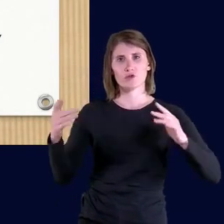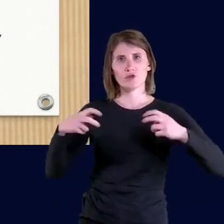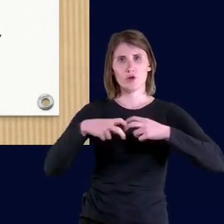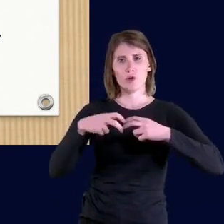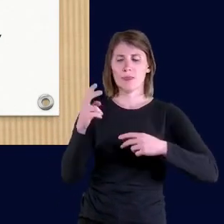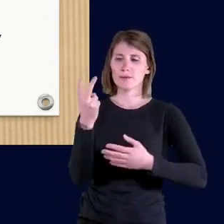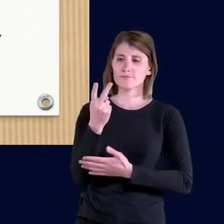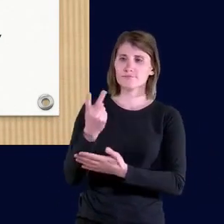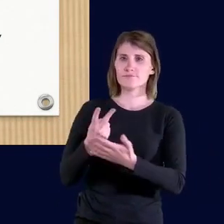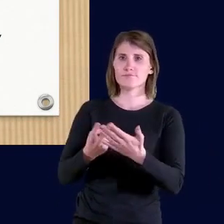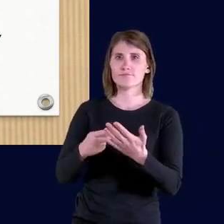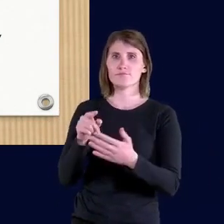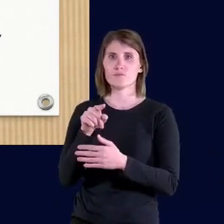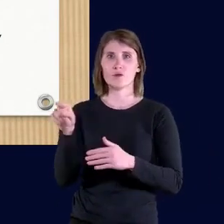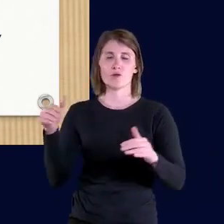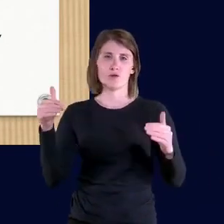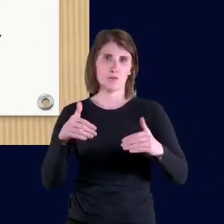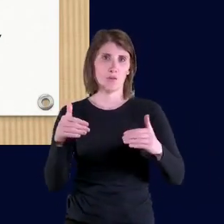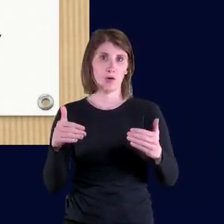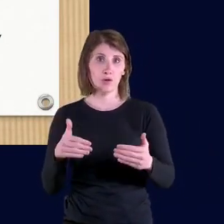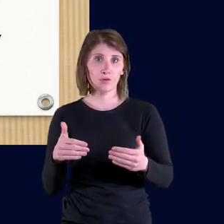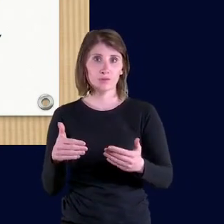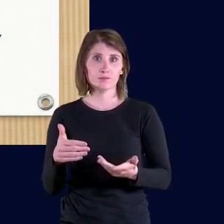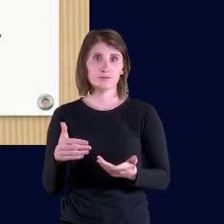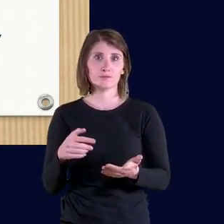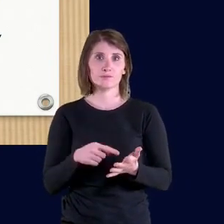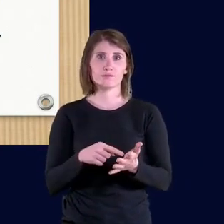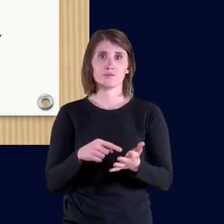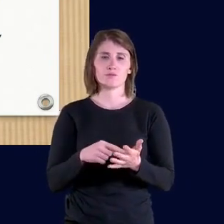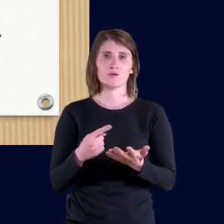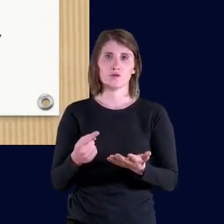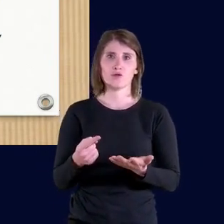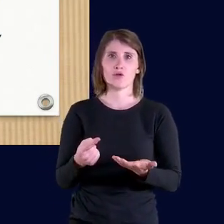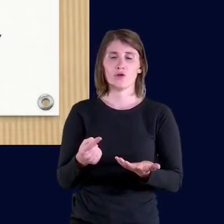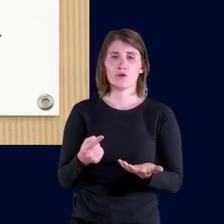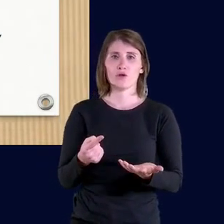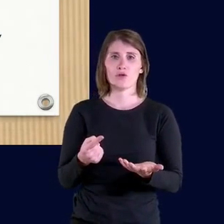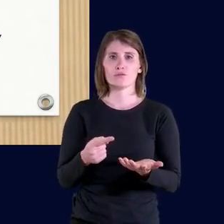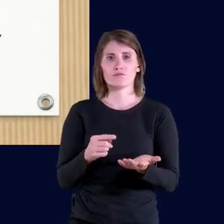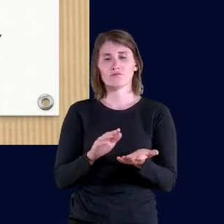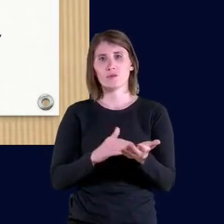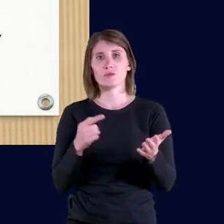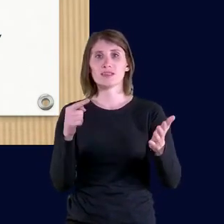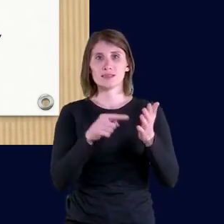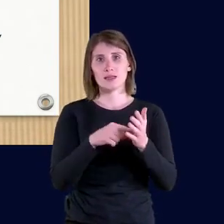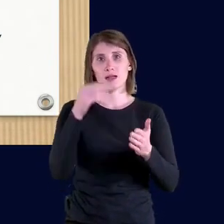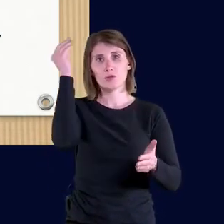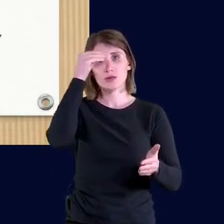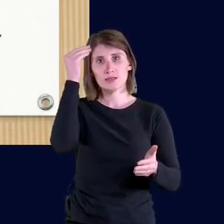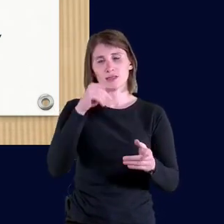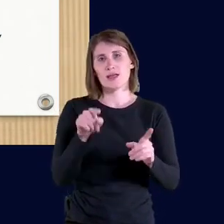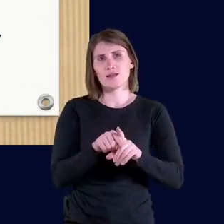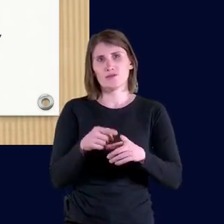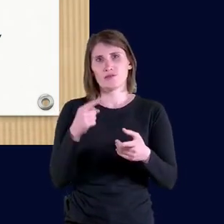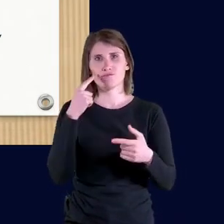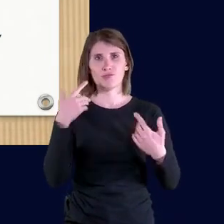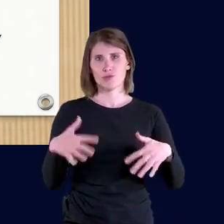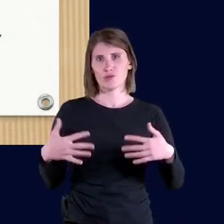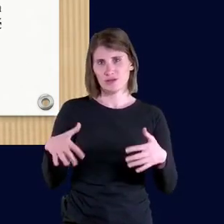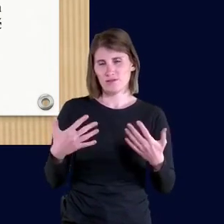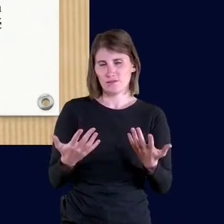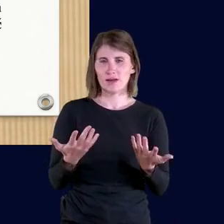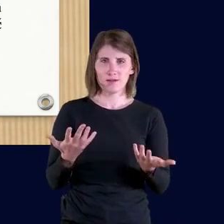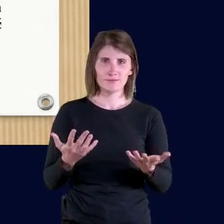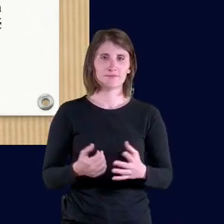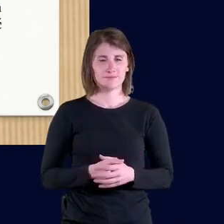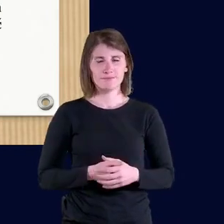gdzie mogliby po prostu to służby nawet nie tylko co w celach powiedzmy edukacyjnych ale też celach rozrywkowych